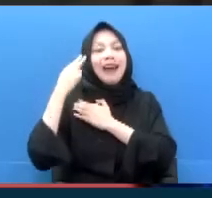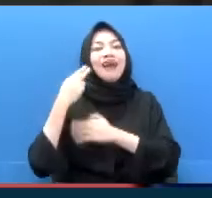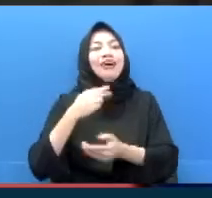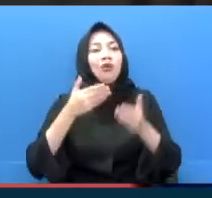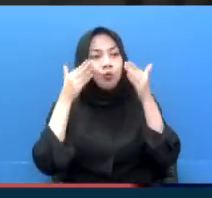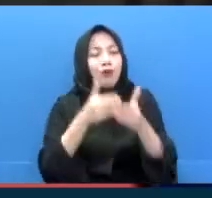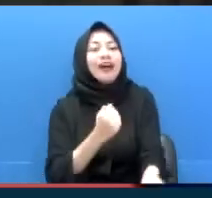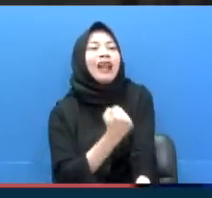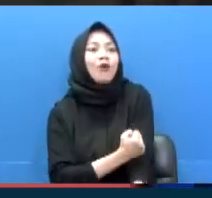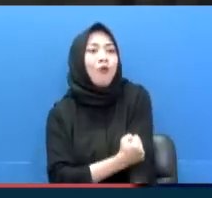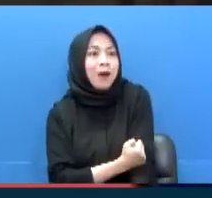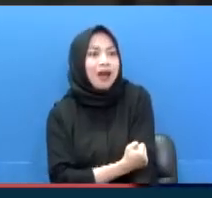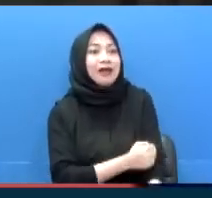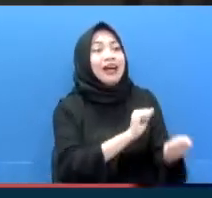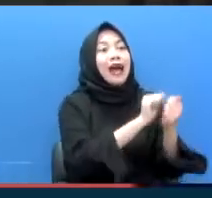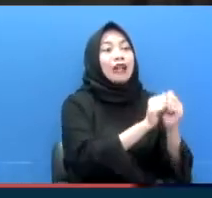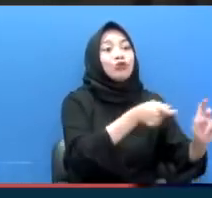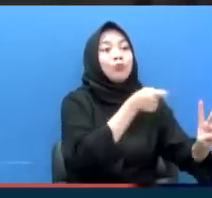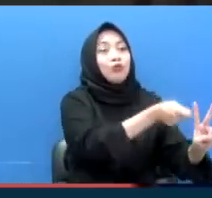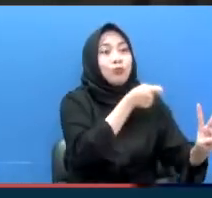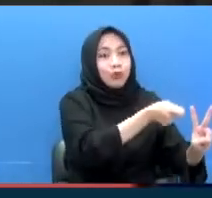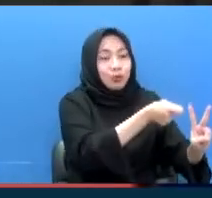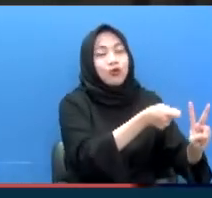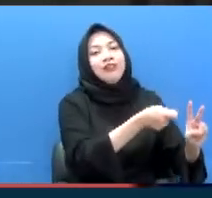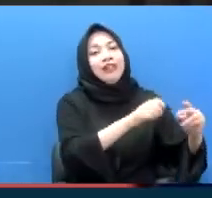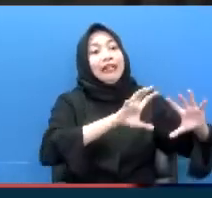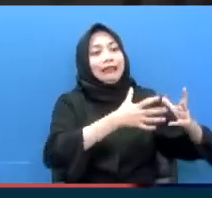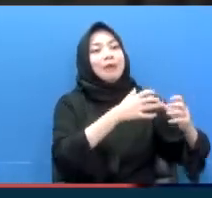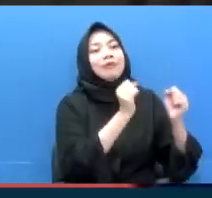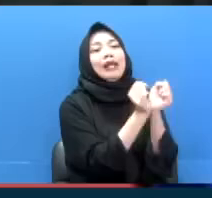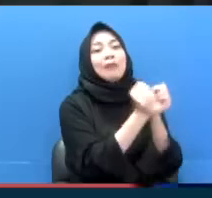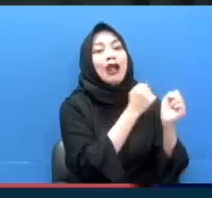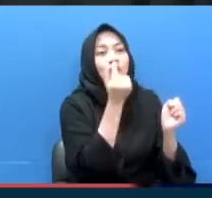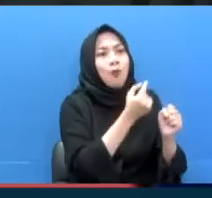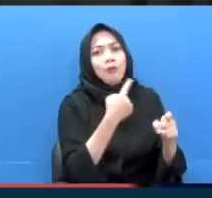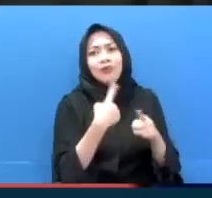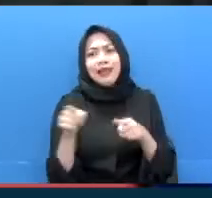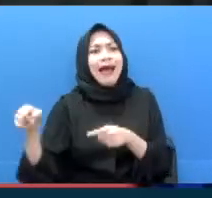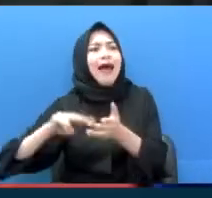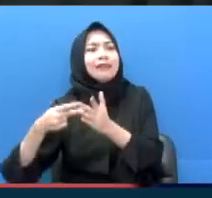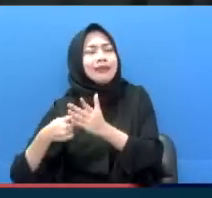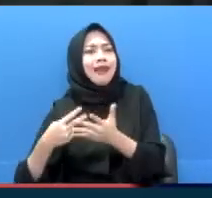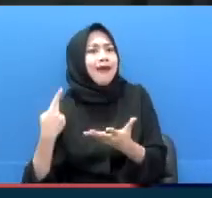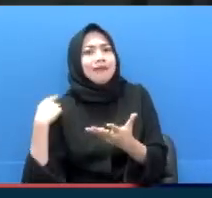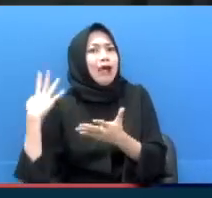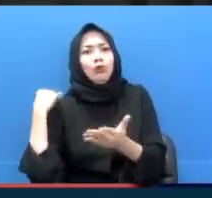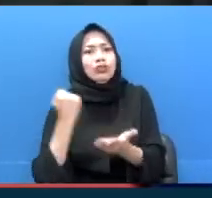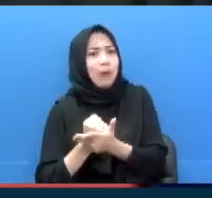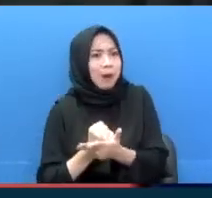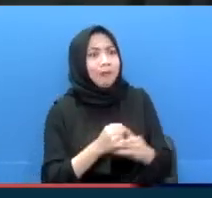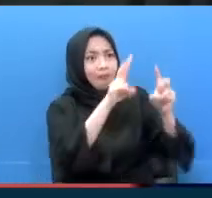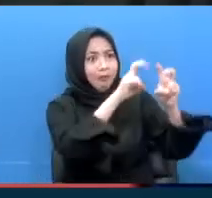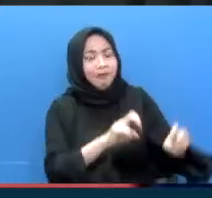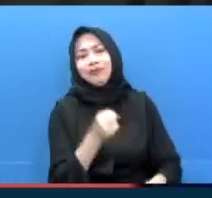kenapa dia ikut-ikutan dalam kasis ini oke oke Bung Krishna Anda mengatakan bahwa ini penyalahgunaan ini juga